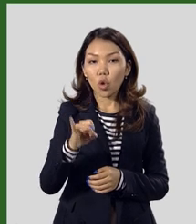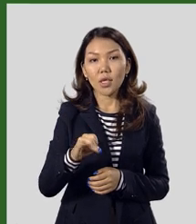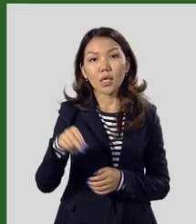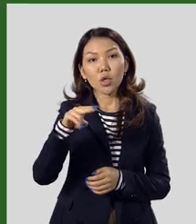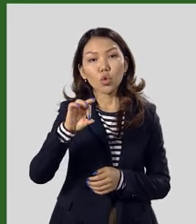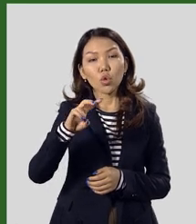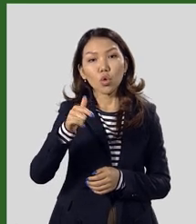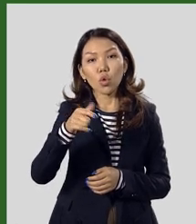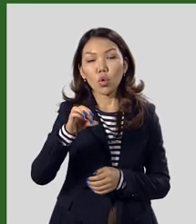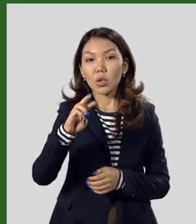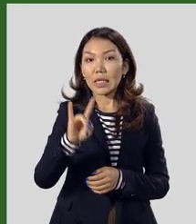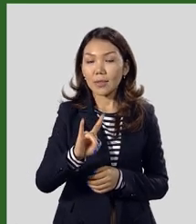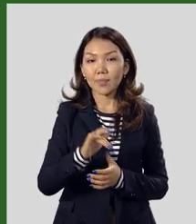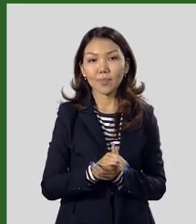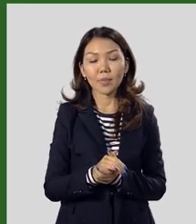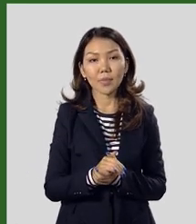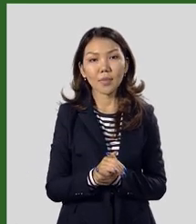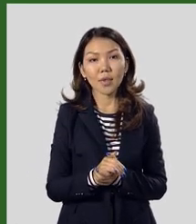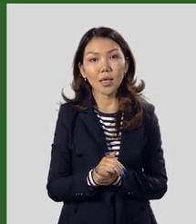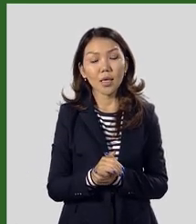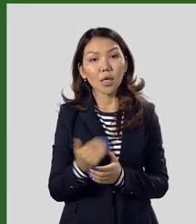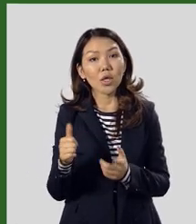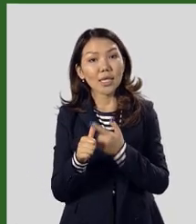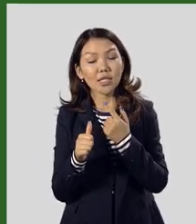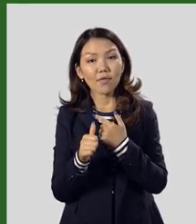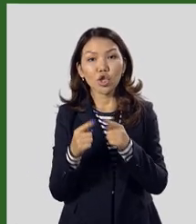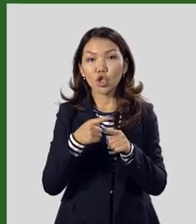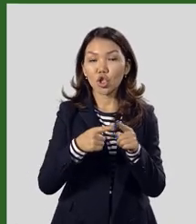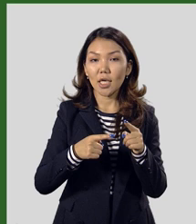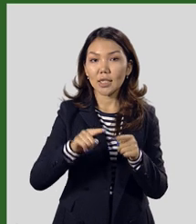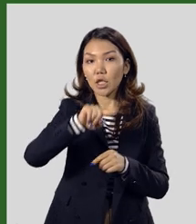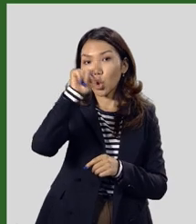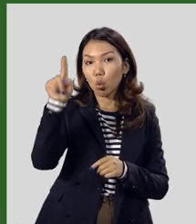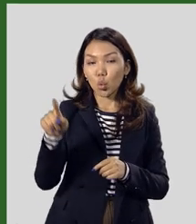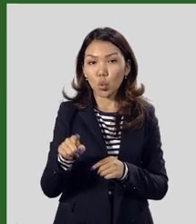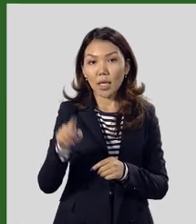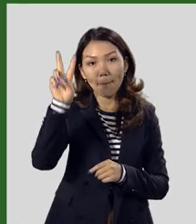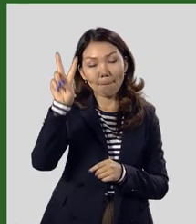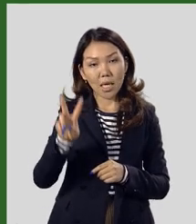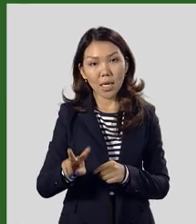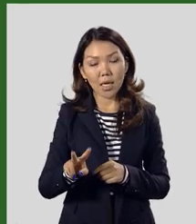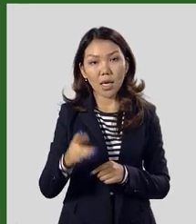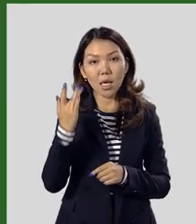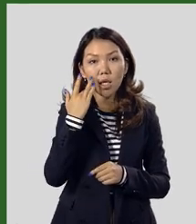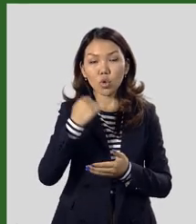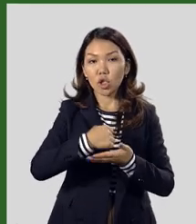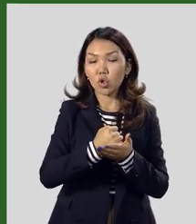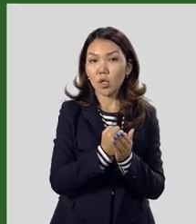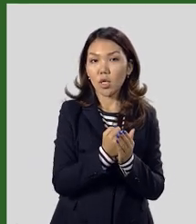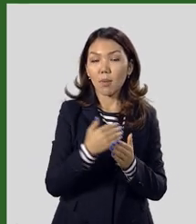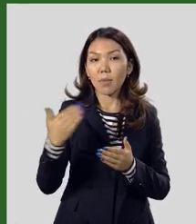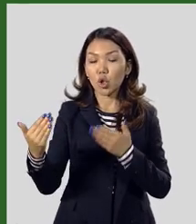Географической долготой называют часть дуги параллели, которая заключена между начальным меридианом